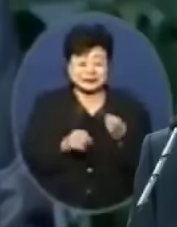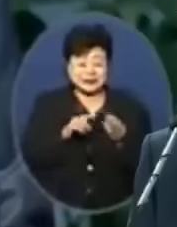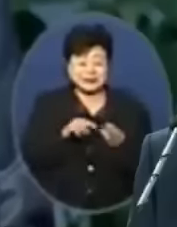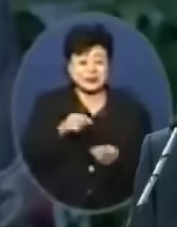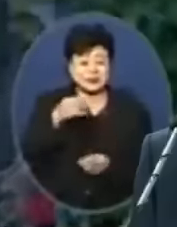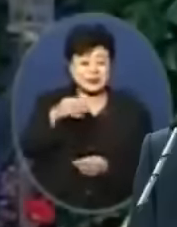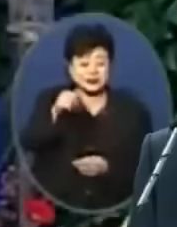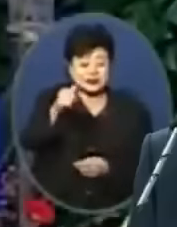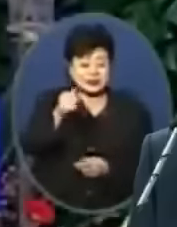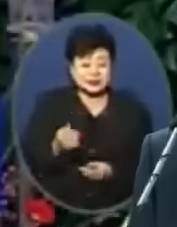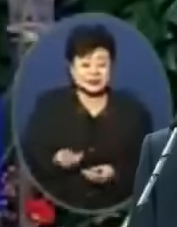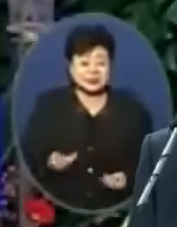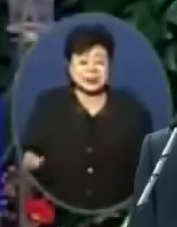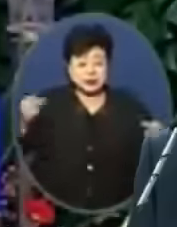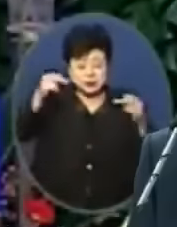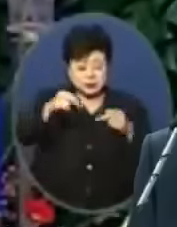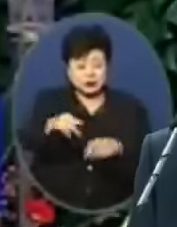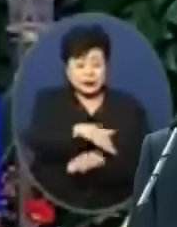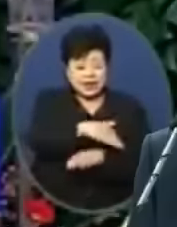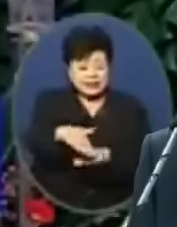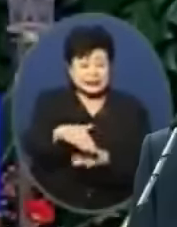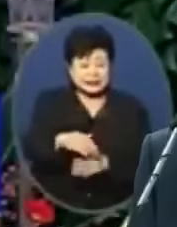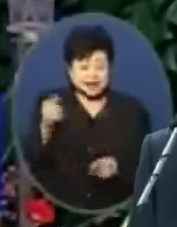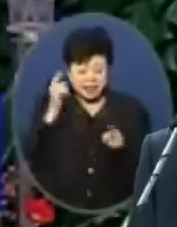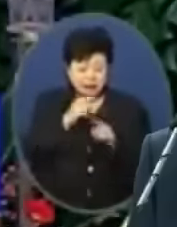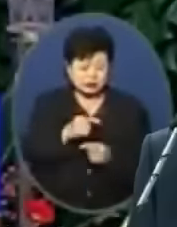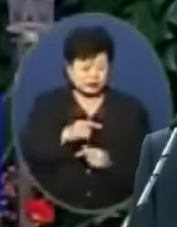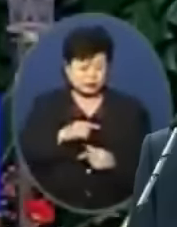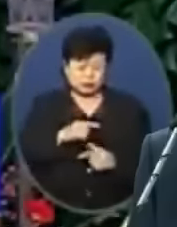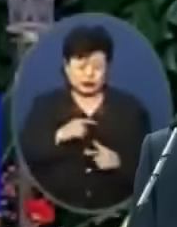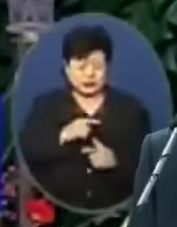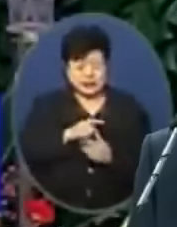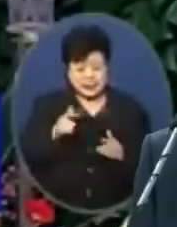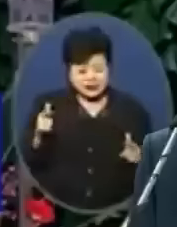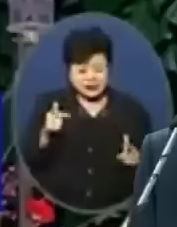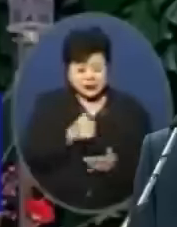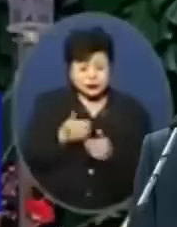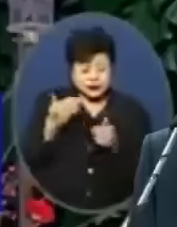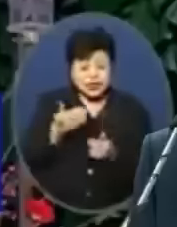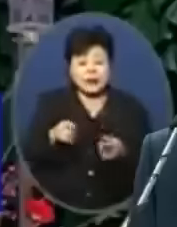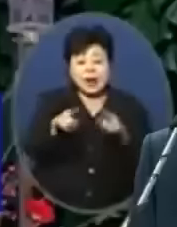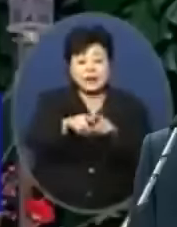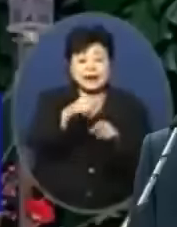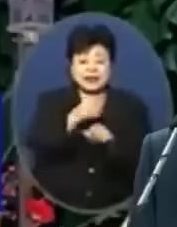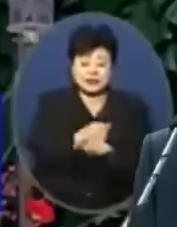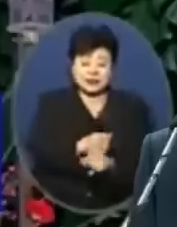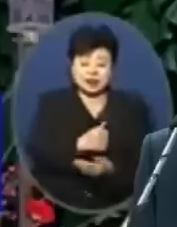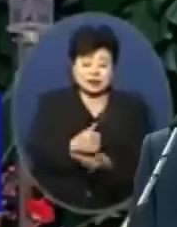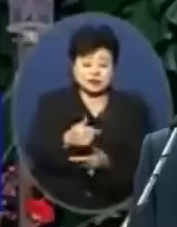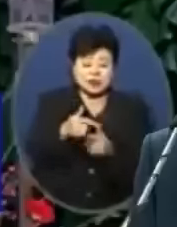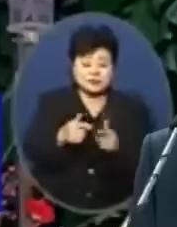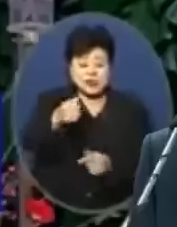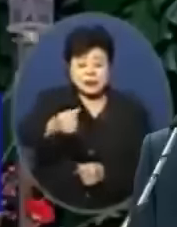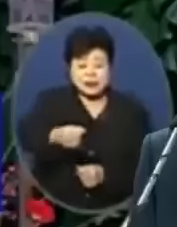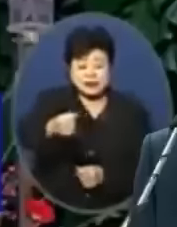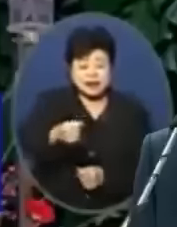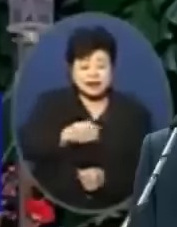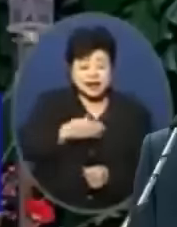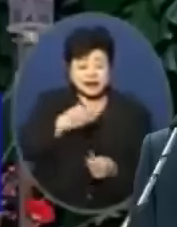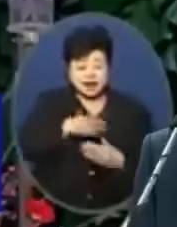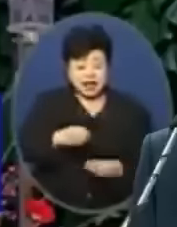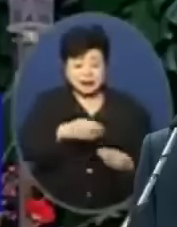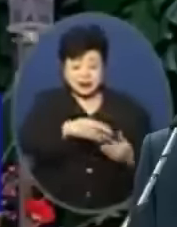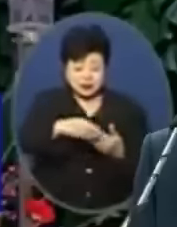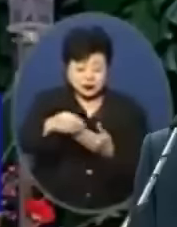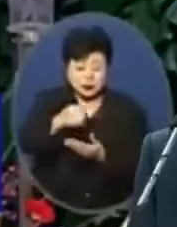4절 5절에 내가 사망의 엄침한 골짜기로 다닐지라도 해를 두려워하지 않을 것은 주께서 나와 함께 하심이라. 주의 지팡이와 막대기가